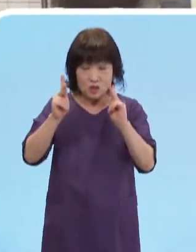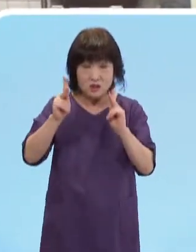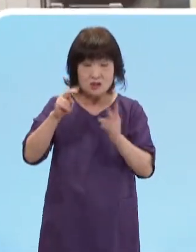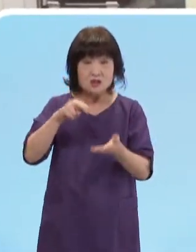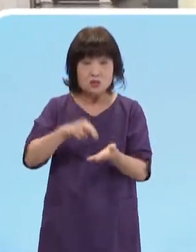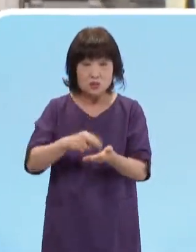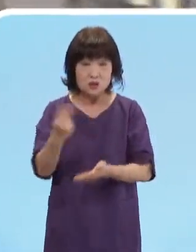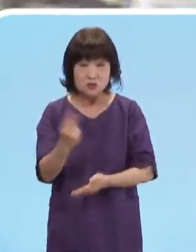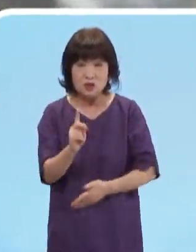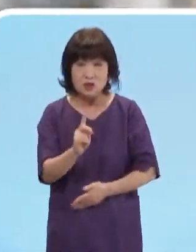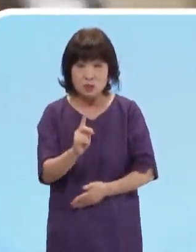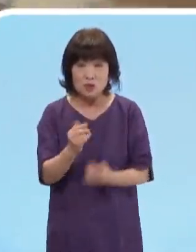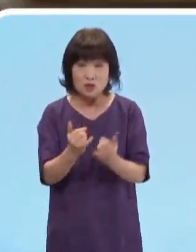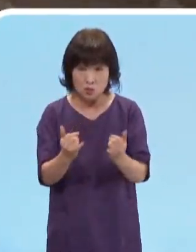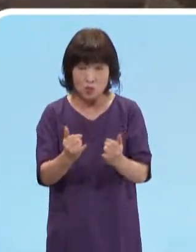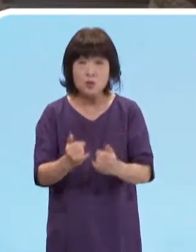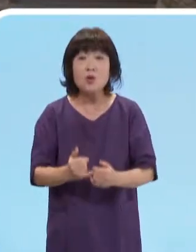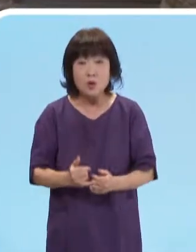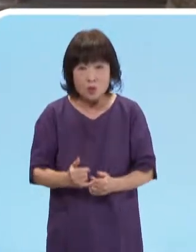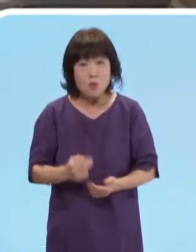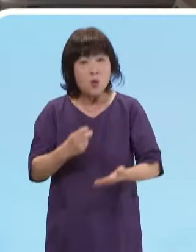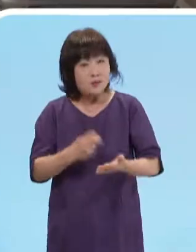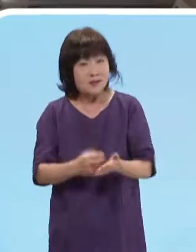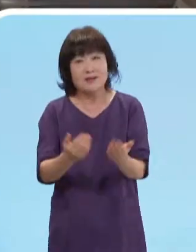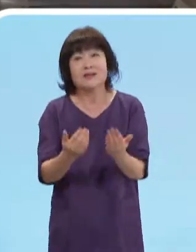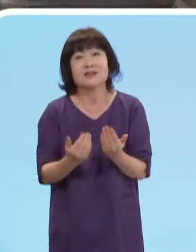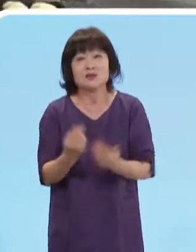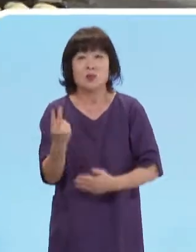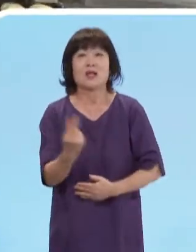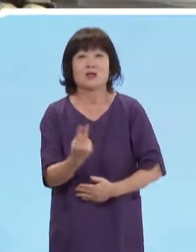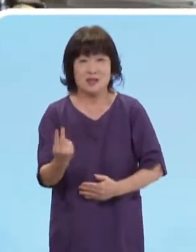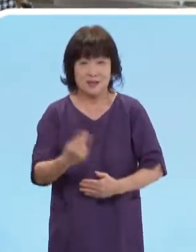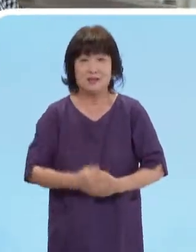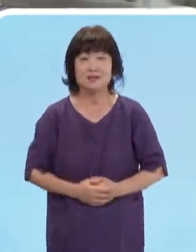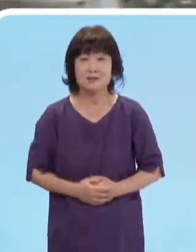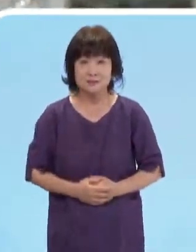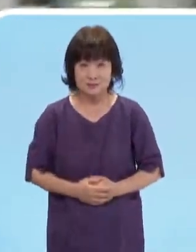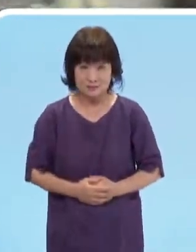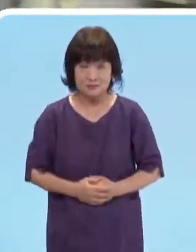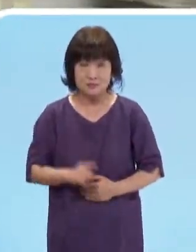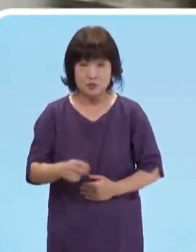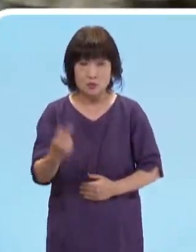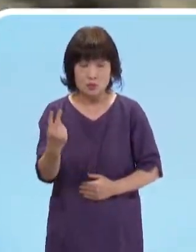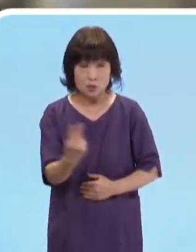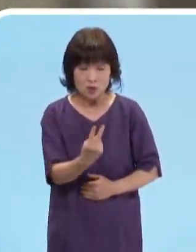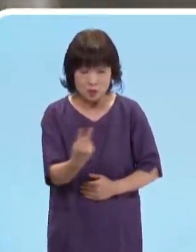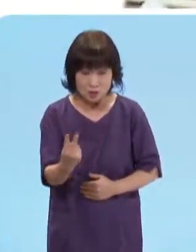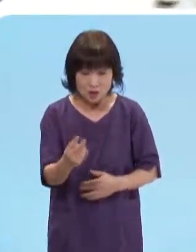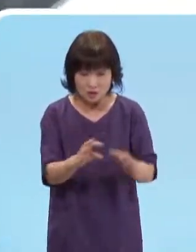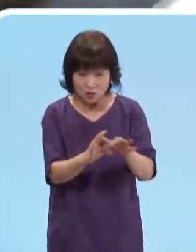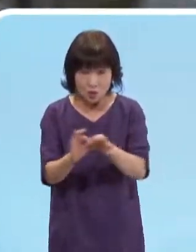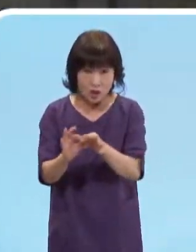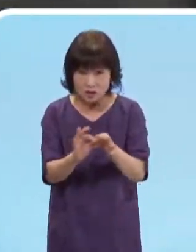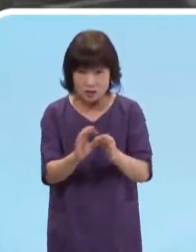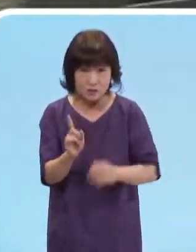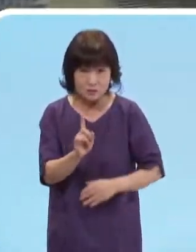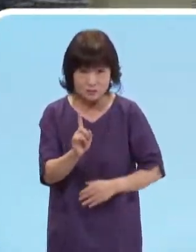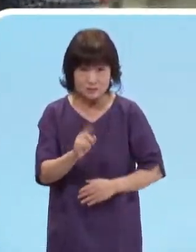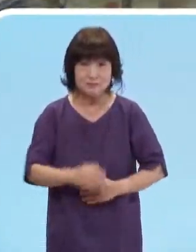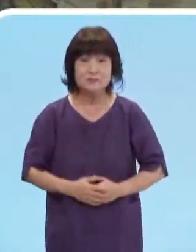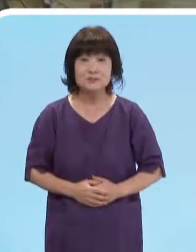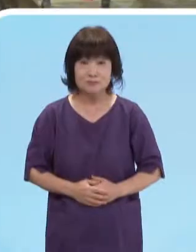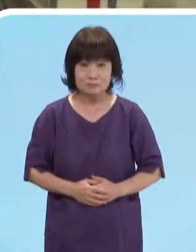ういう存在ですか？ なくてはならない存在じゃないですか。 そんな二人はどんな関係なんでしょ